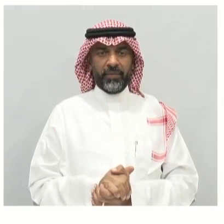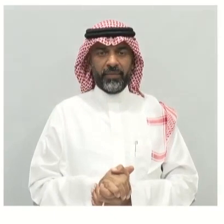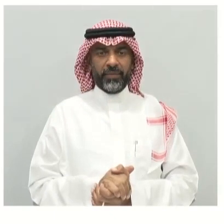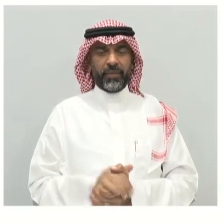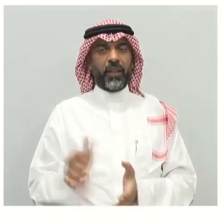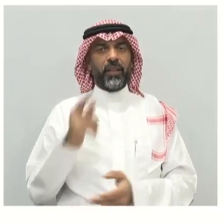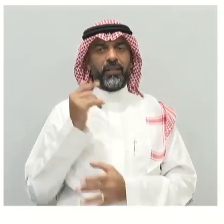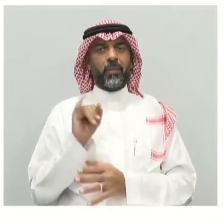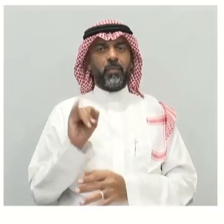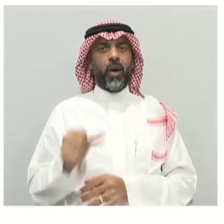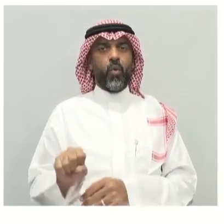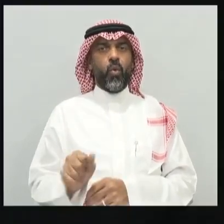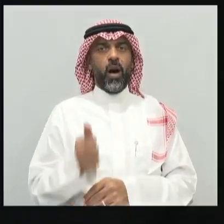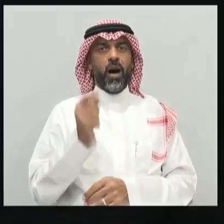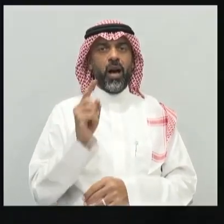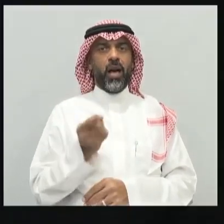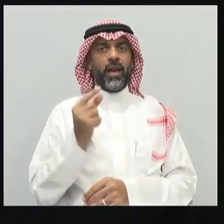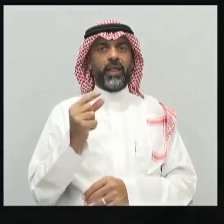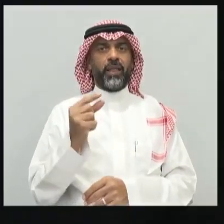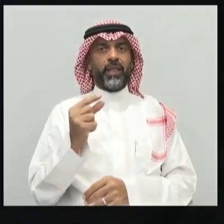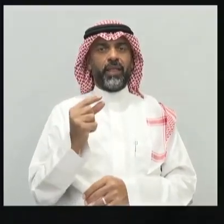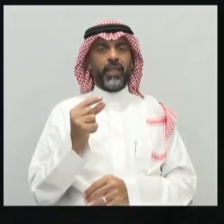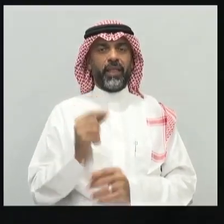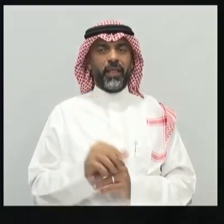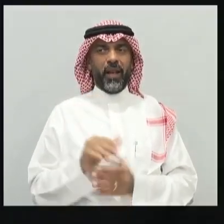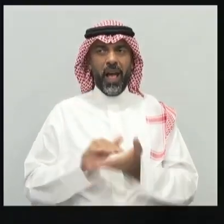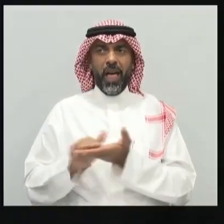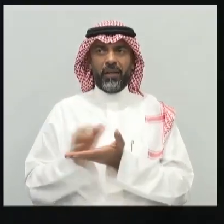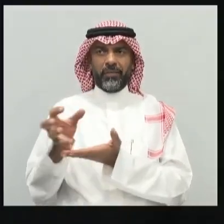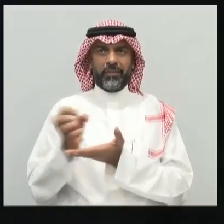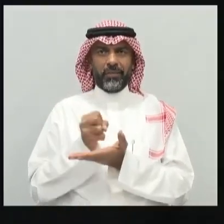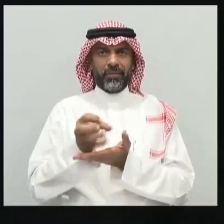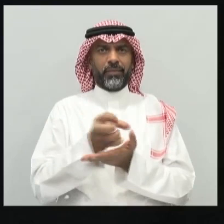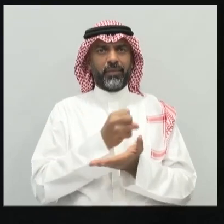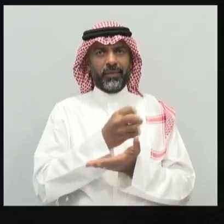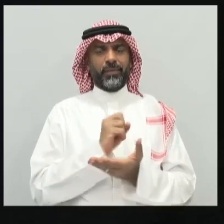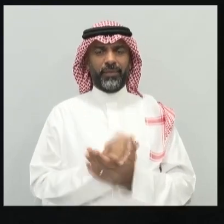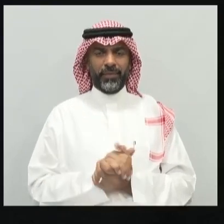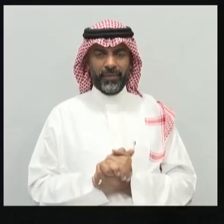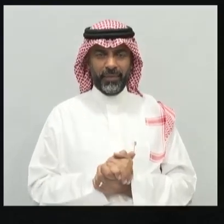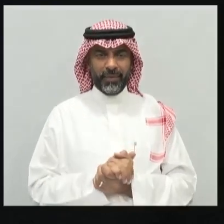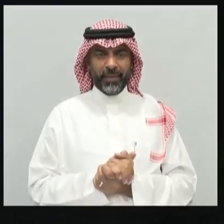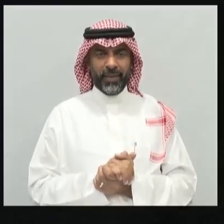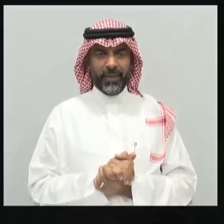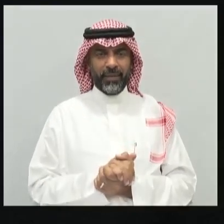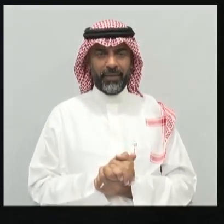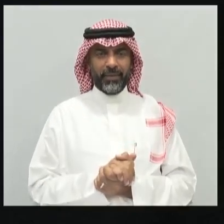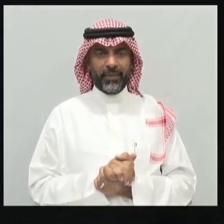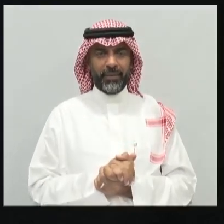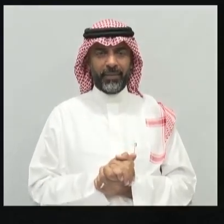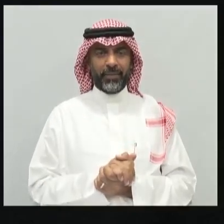نقول موارد يعني ناخذها من الارض نستوردها نجيبها من الارض طيب